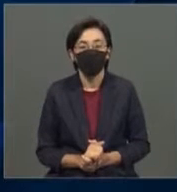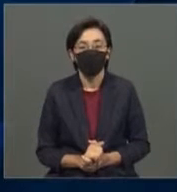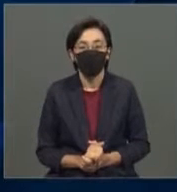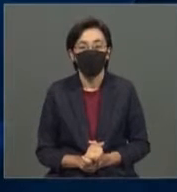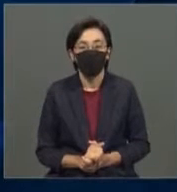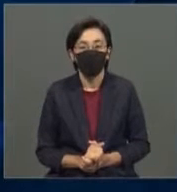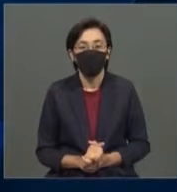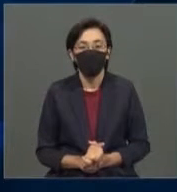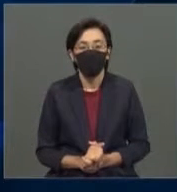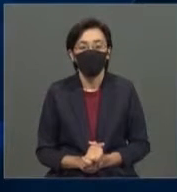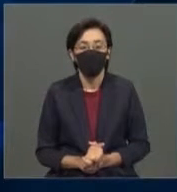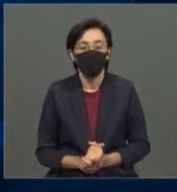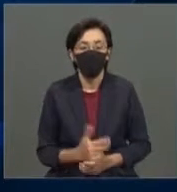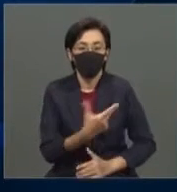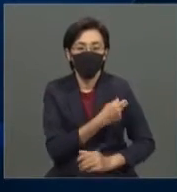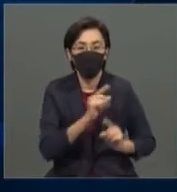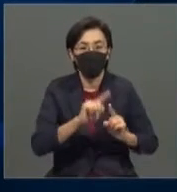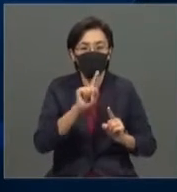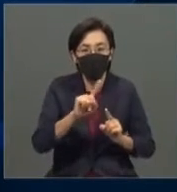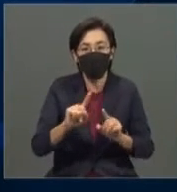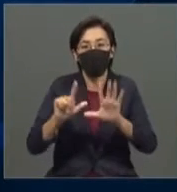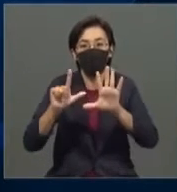สะสมของเข็มที่1อยู่ที่ประมาณ